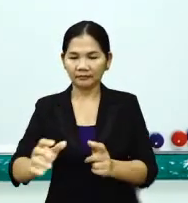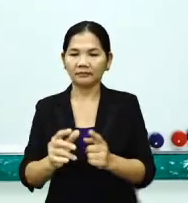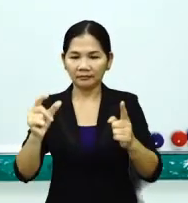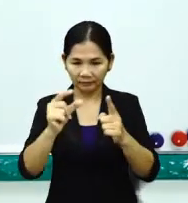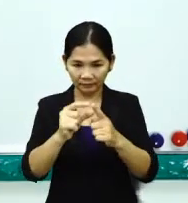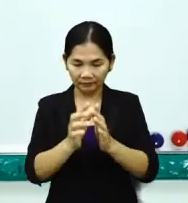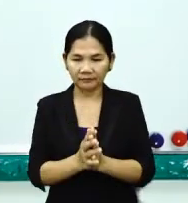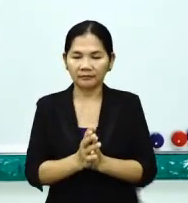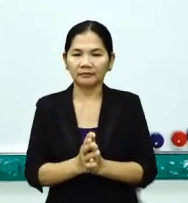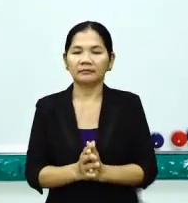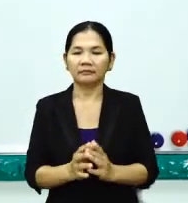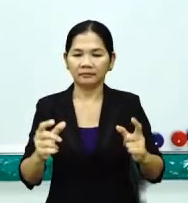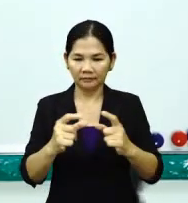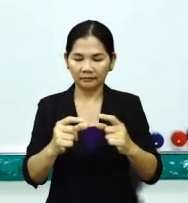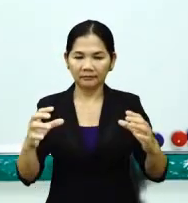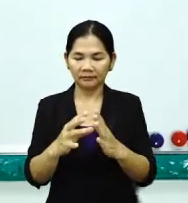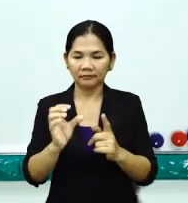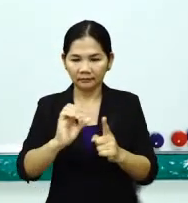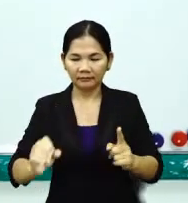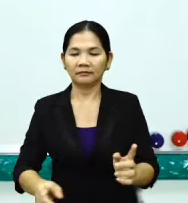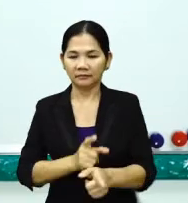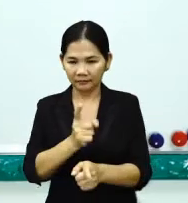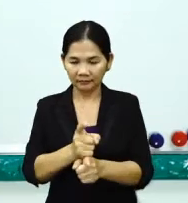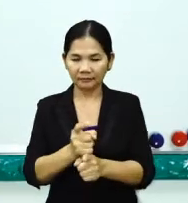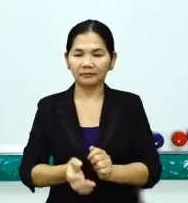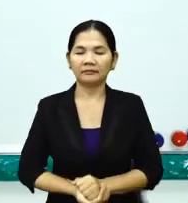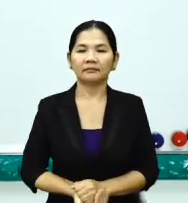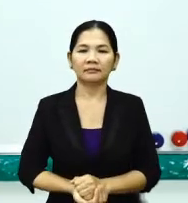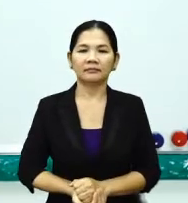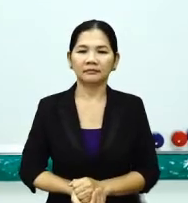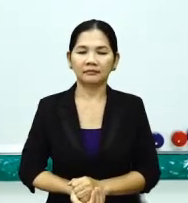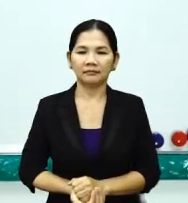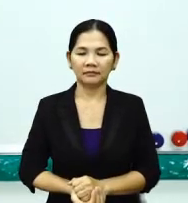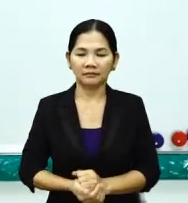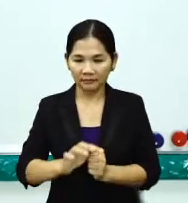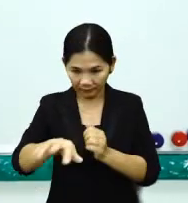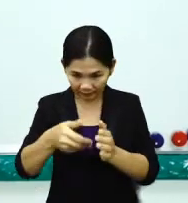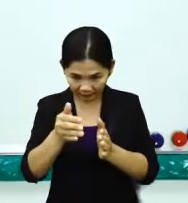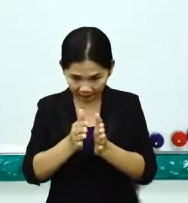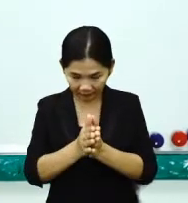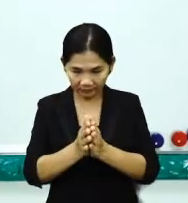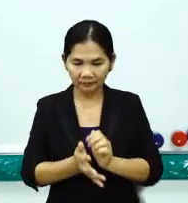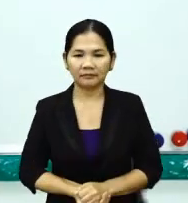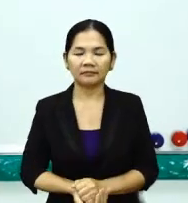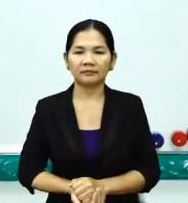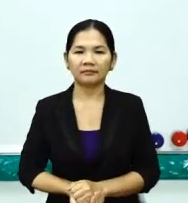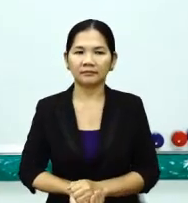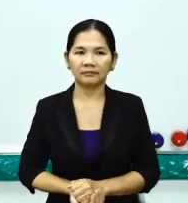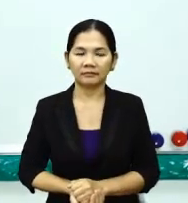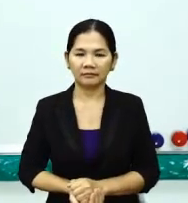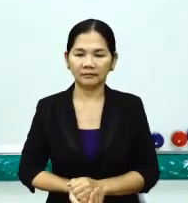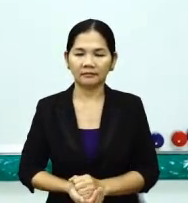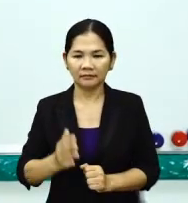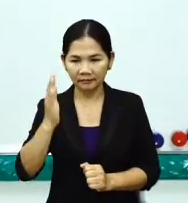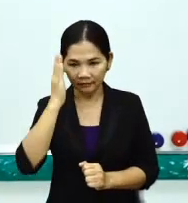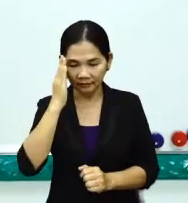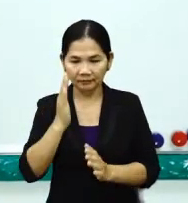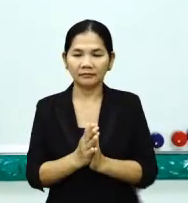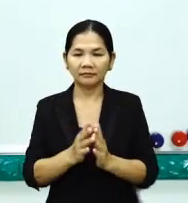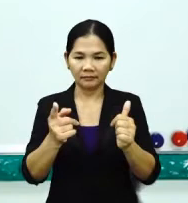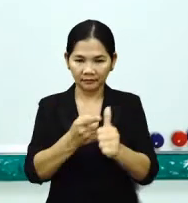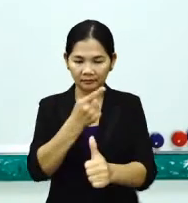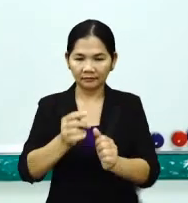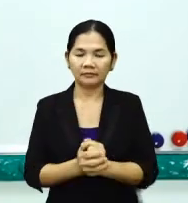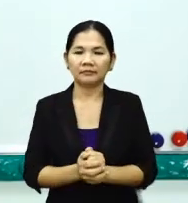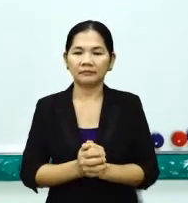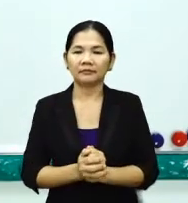bía Cảm xóm bía khá liên nâng là bác bán tâm trời Chẳng ạ cũng chẳng Chẳng chẳng con đang hái một nguyên con cho